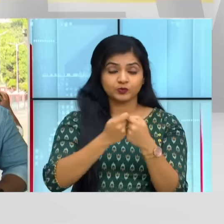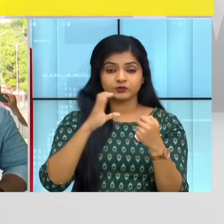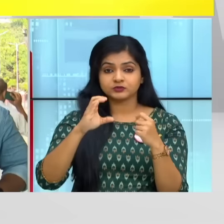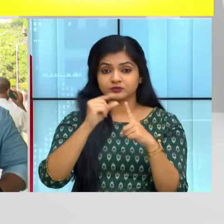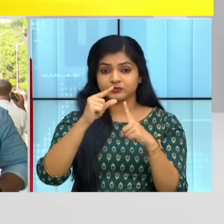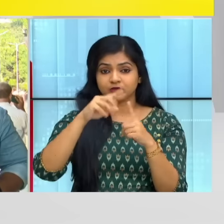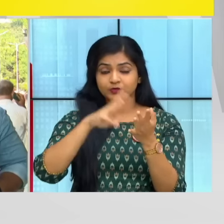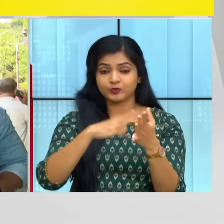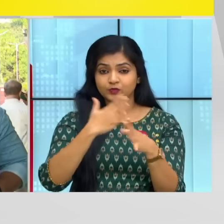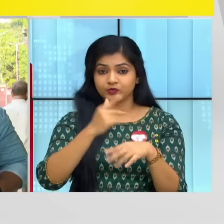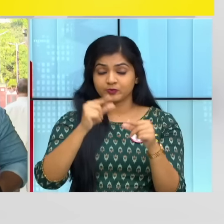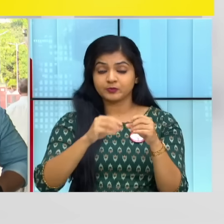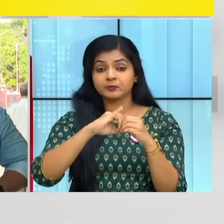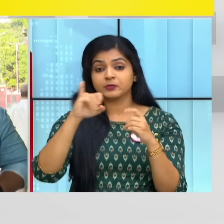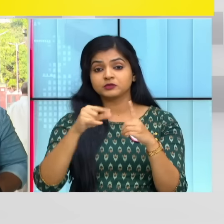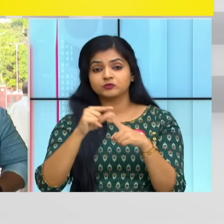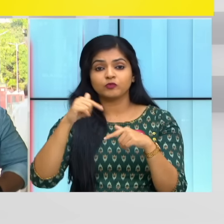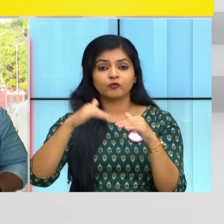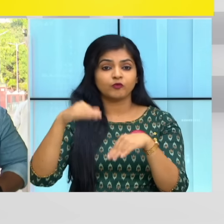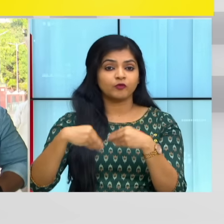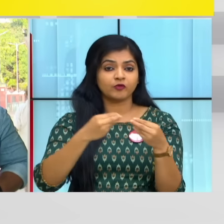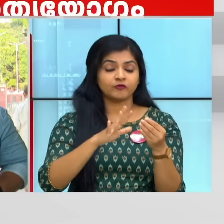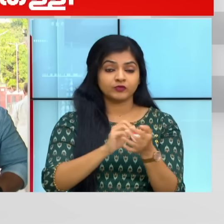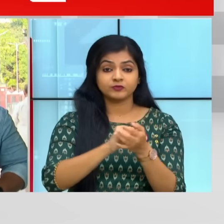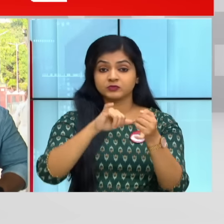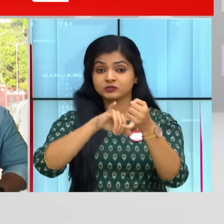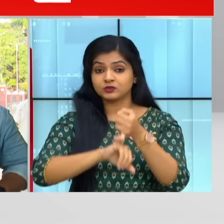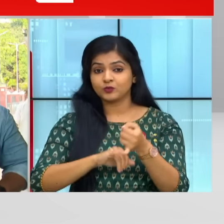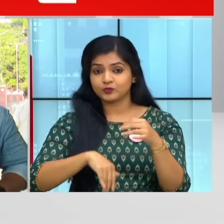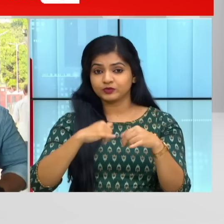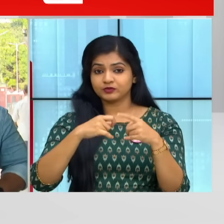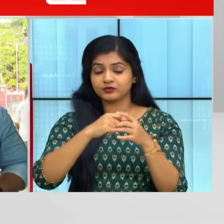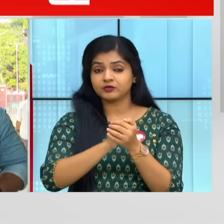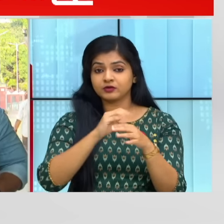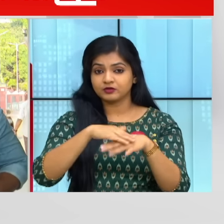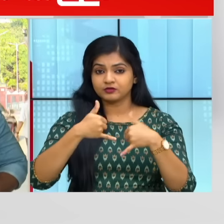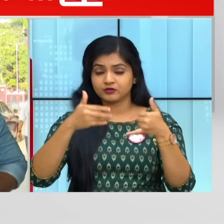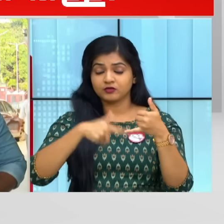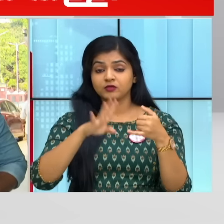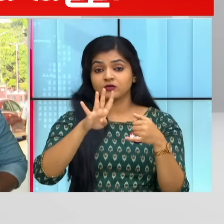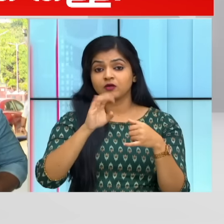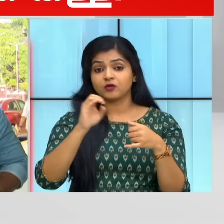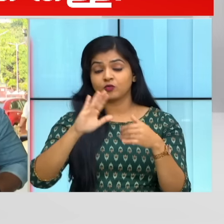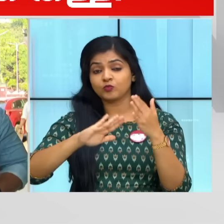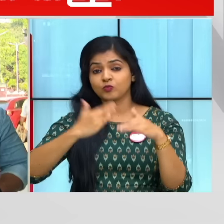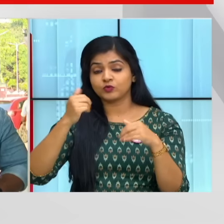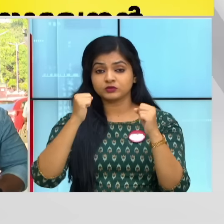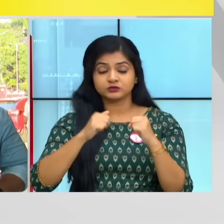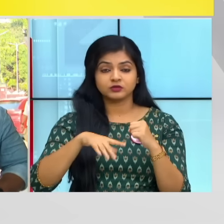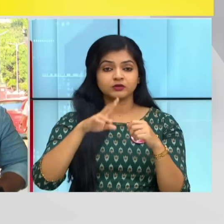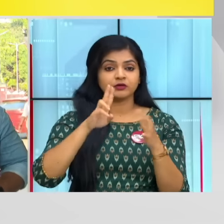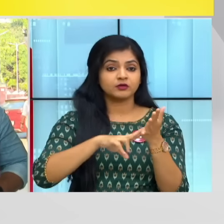ഒന്നാകെ ഇത്തവണ BJPക്ക് വോട്ട് ചെയ്തിട്ടുണ്ട്. ദക്ഷിണേന്ത്യയിൽ BJP കൂടുതൽ MPമാർ ഇത്തവണ ഉണ്ടാകും. 400-ലധികം സീറ്റുകളിൽ NDA വിജയിക്കും. ജൂൺ 4-ന്